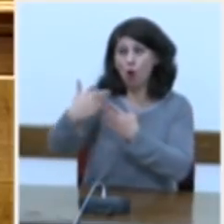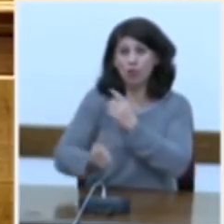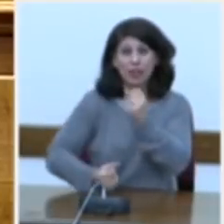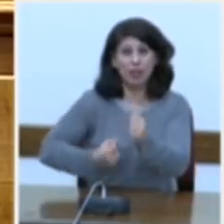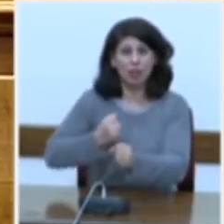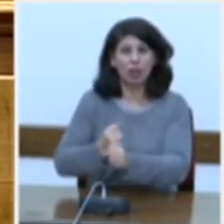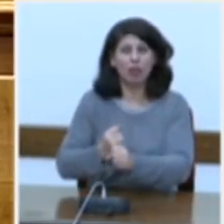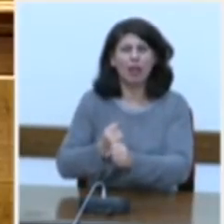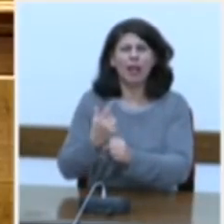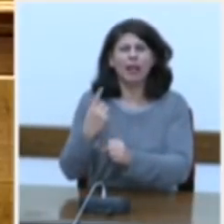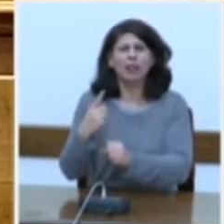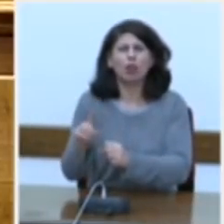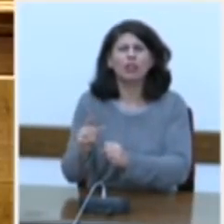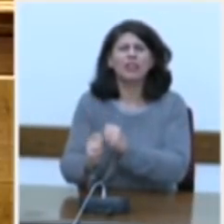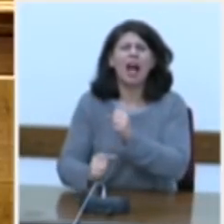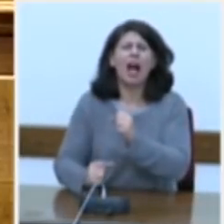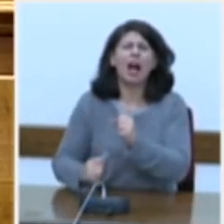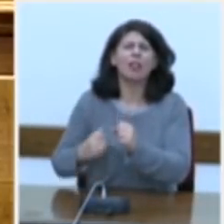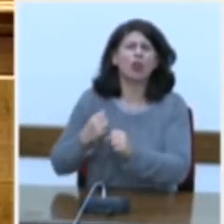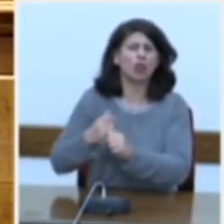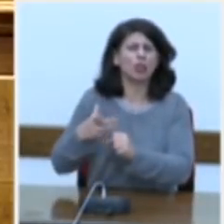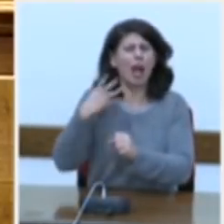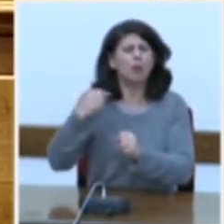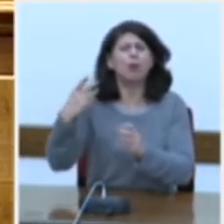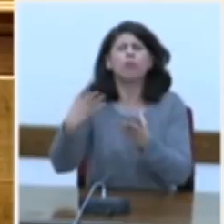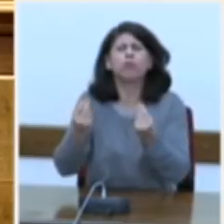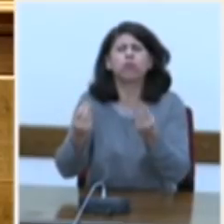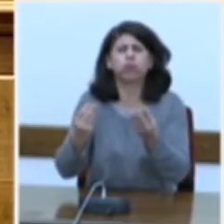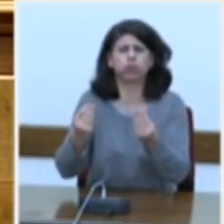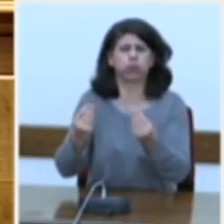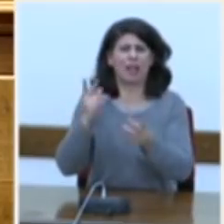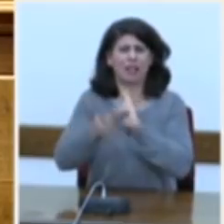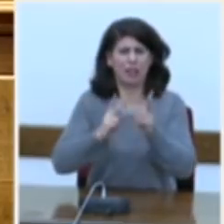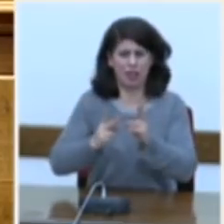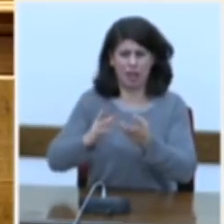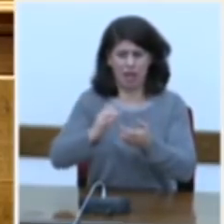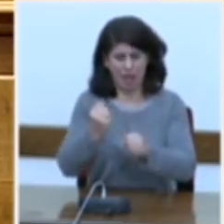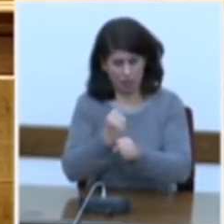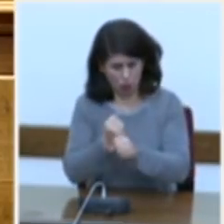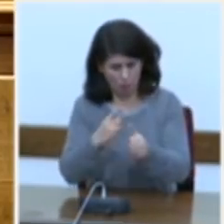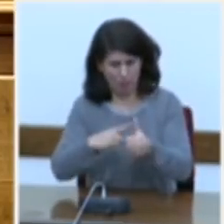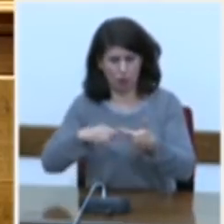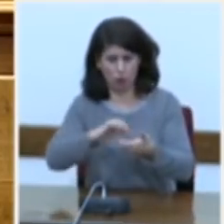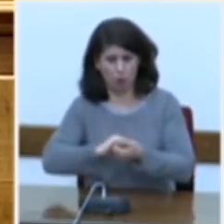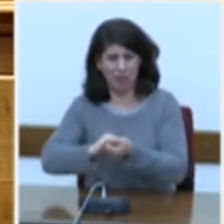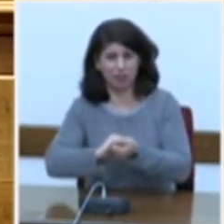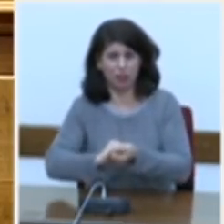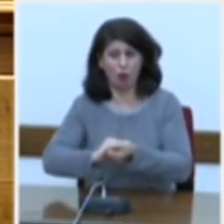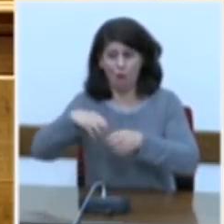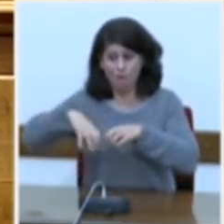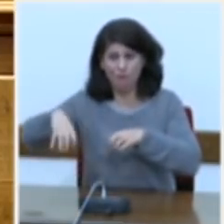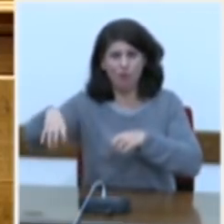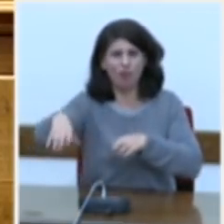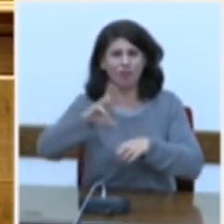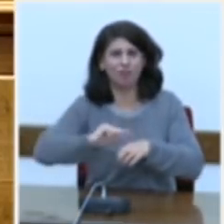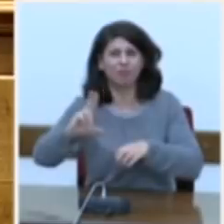είναι εκατοντάδες οι καταγγελίες εργαζομένων, σωματείων, μαζικών φορέων για παρόμοιες